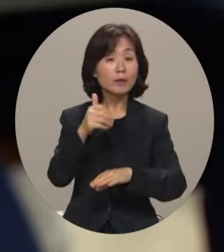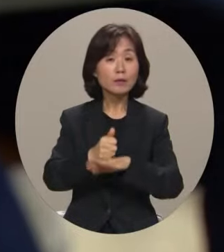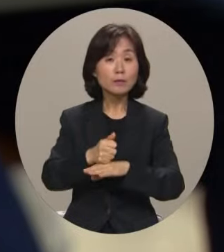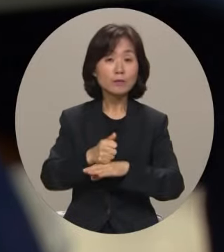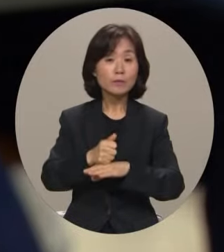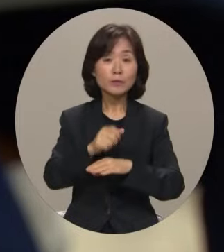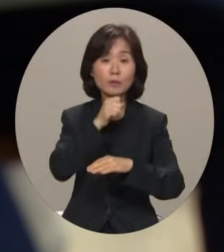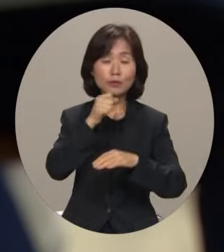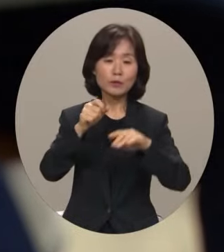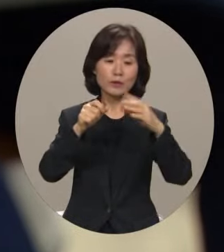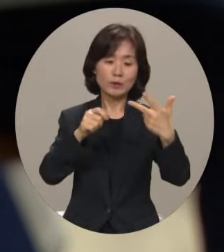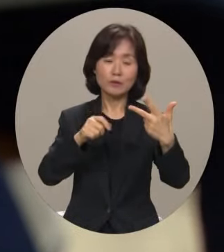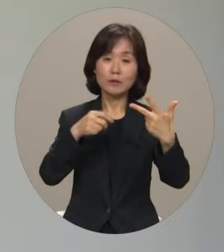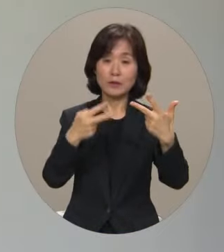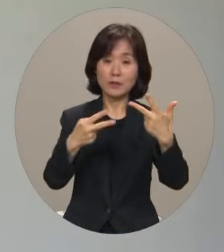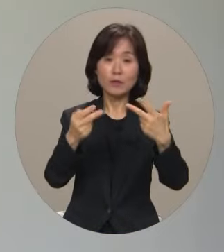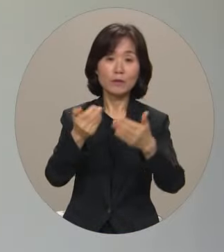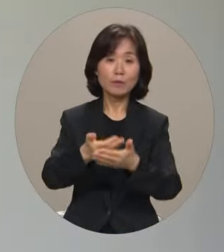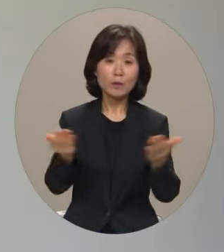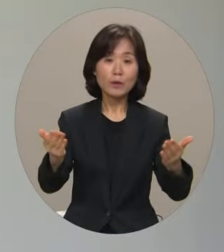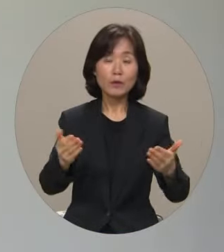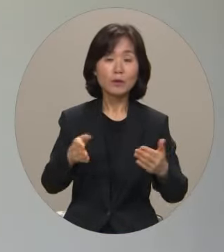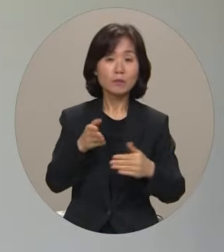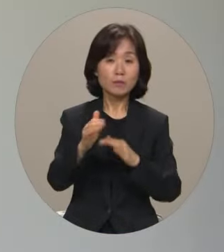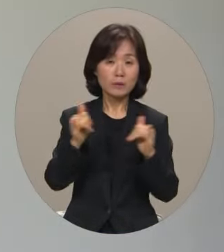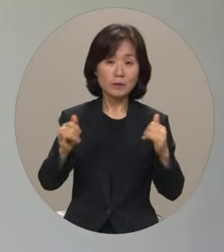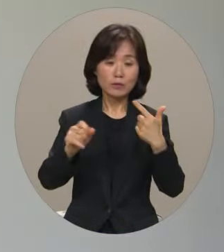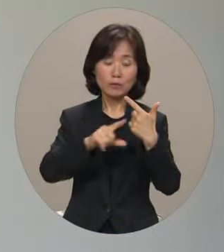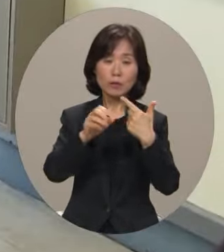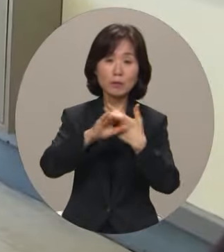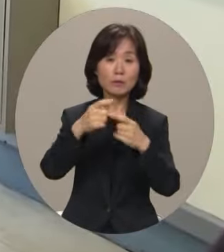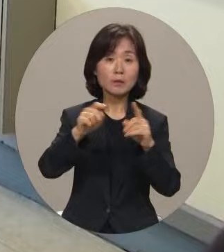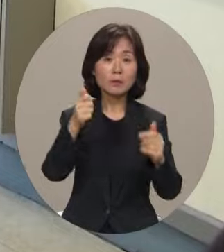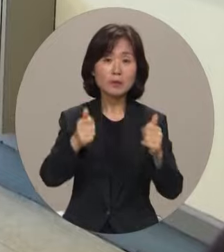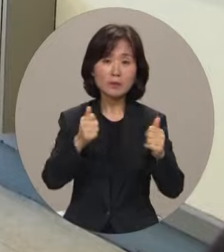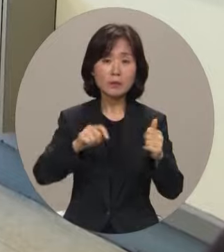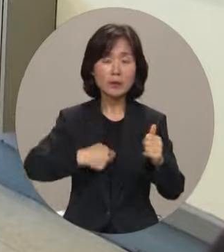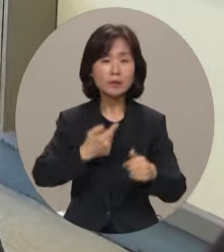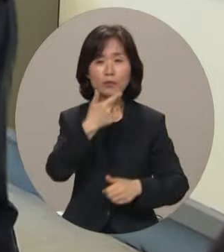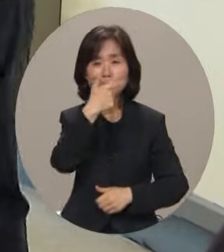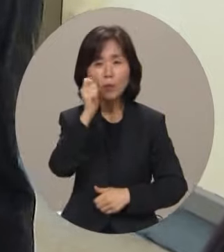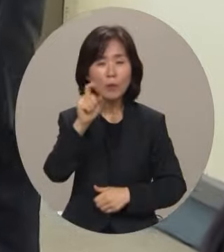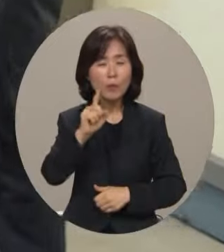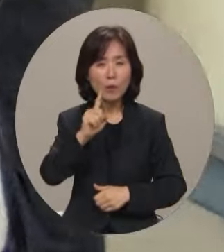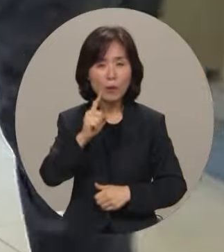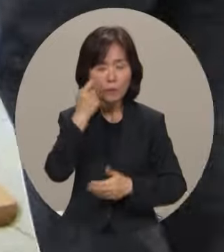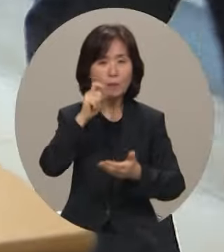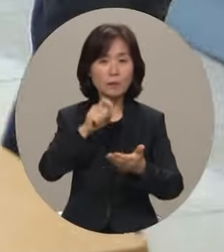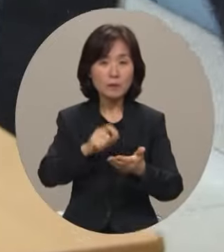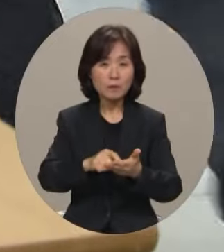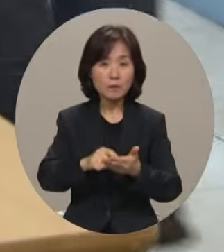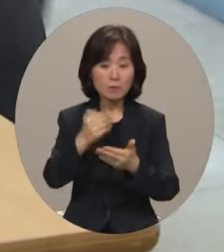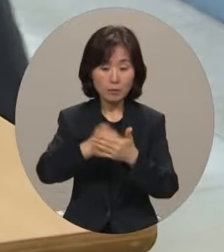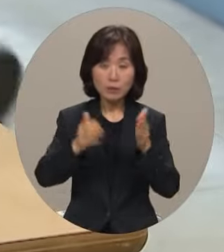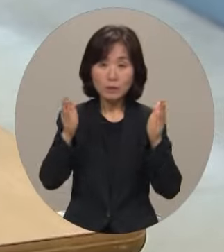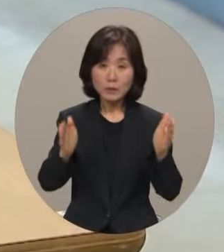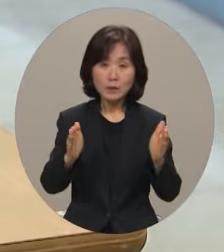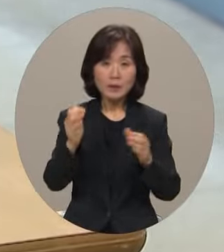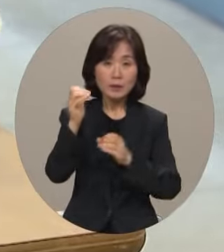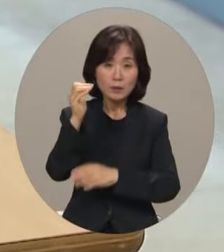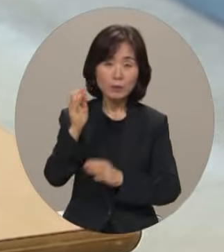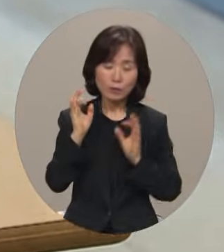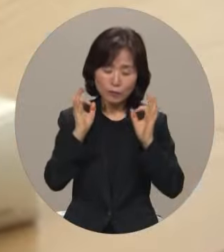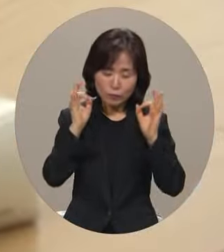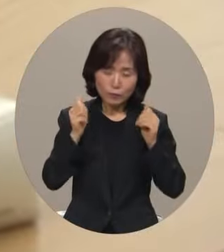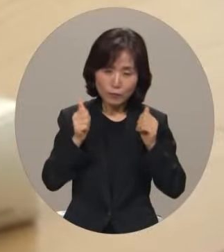예정입니다 전문가들은 6월 모의 평가를 약점을 보완할 기회로 삼고 남은 기간 기본의 충실한 공부를